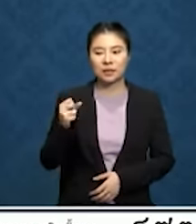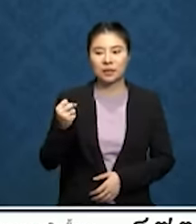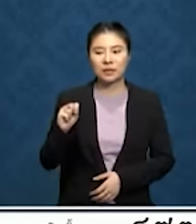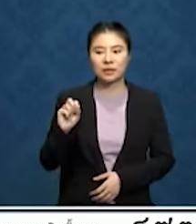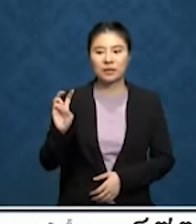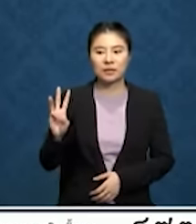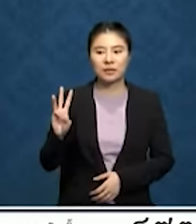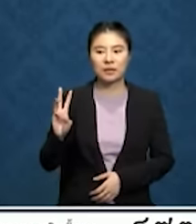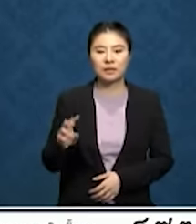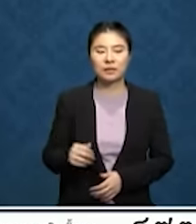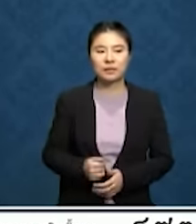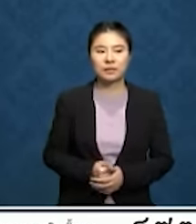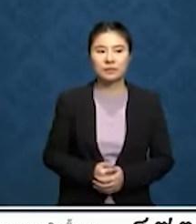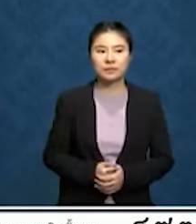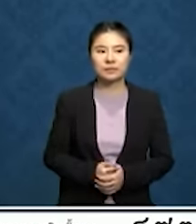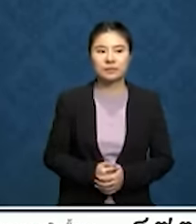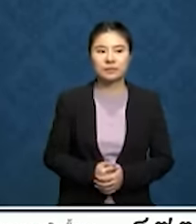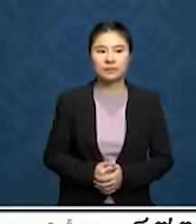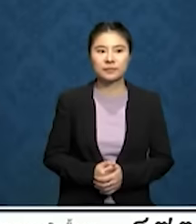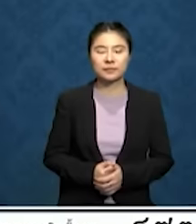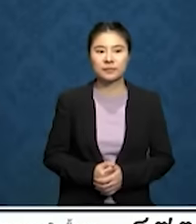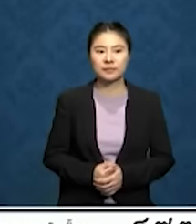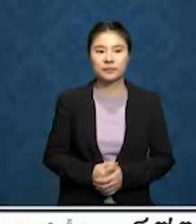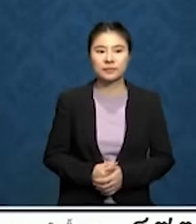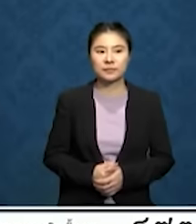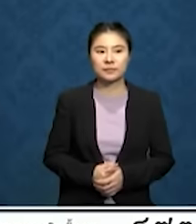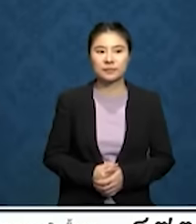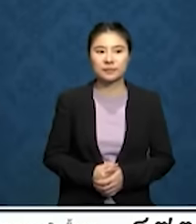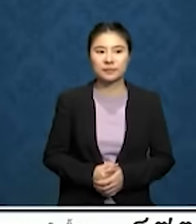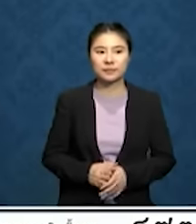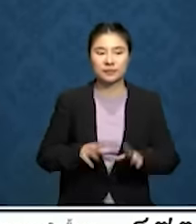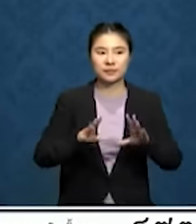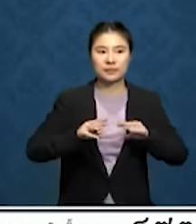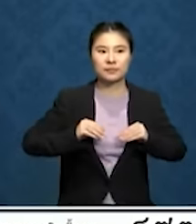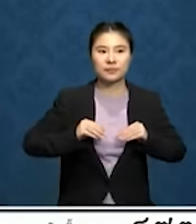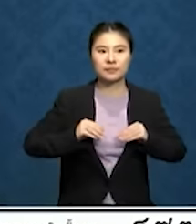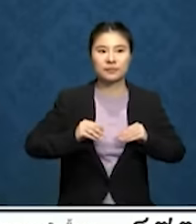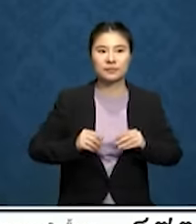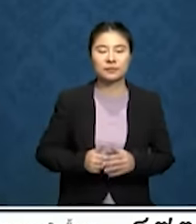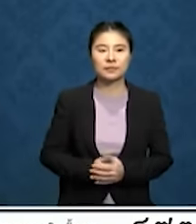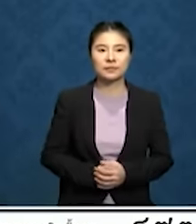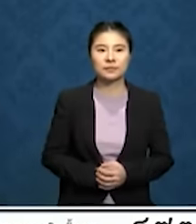216นางสาวละอองติยะไพรัต เห็นชอบค่ะ